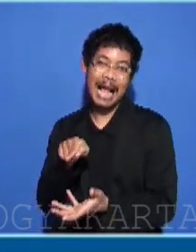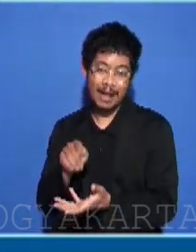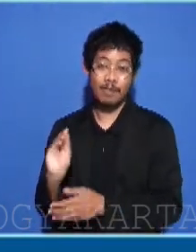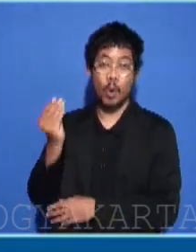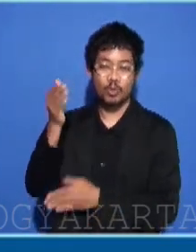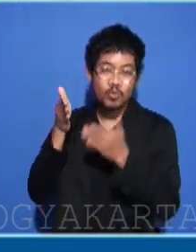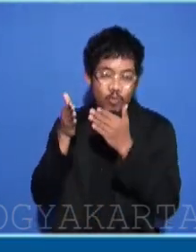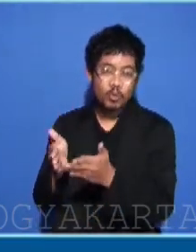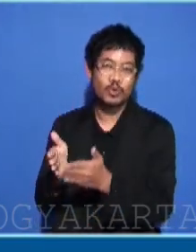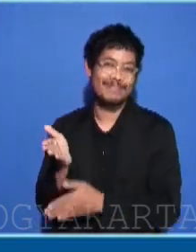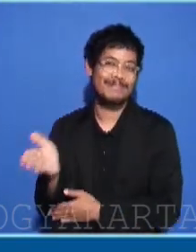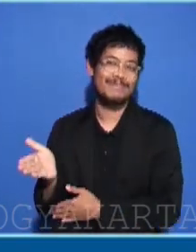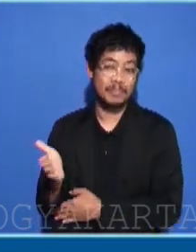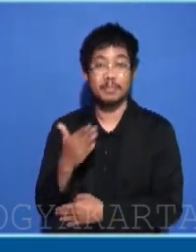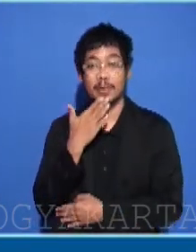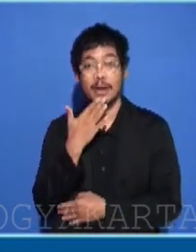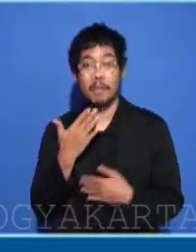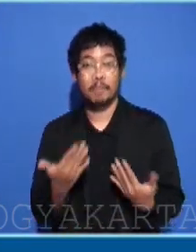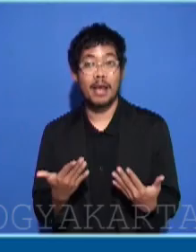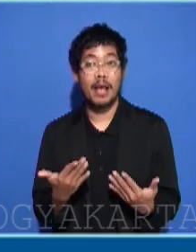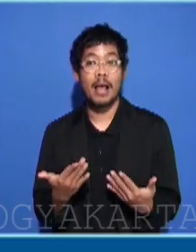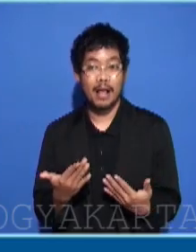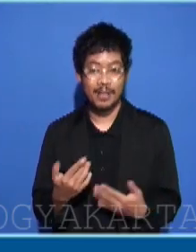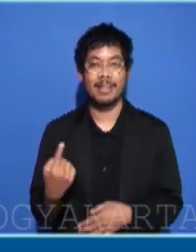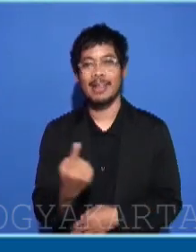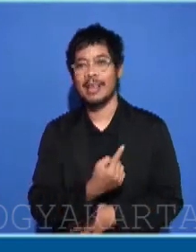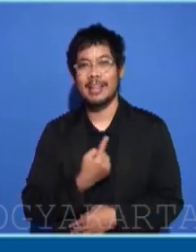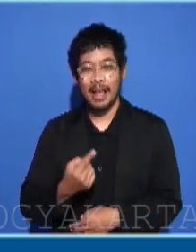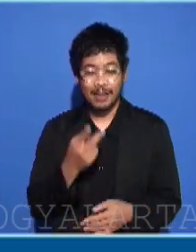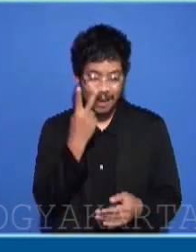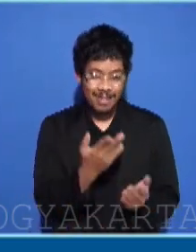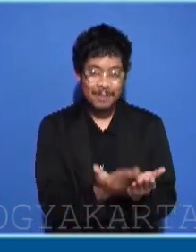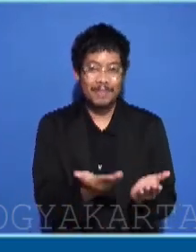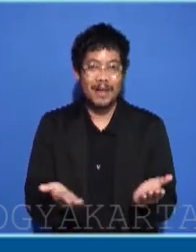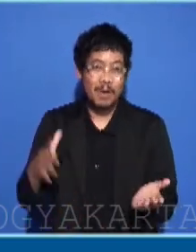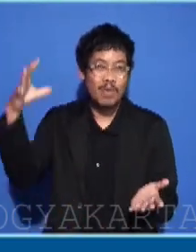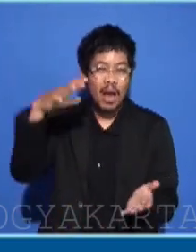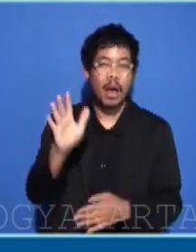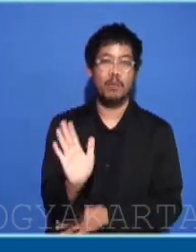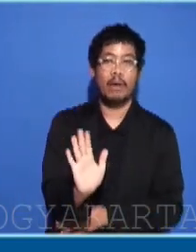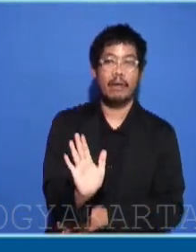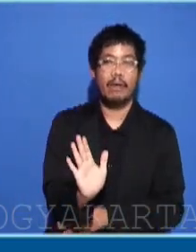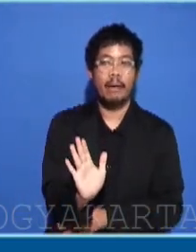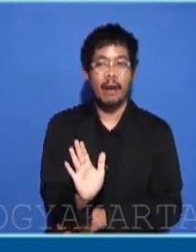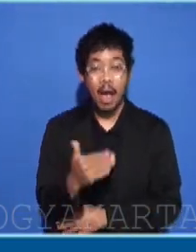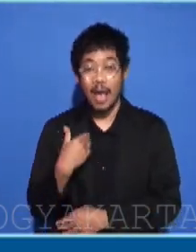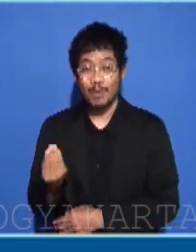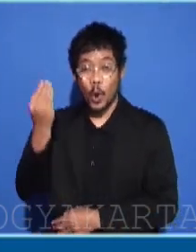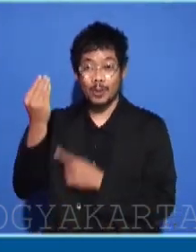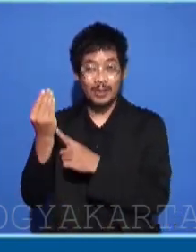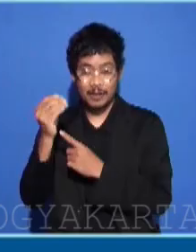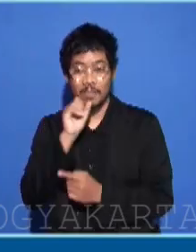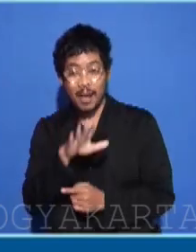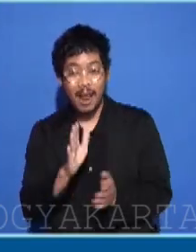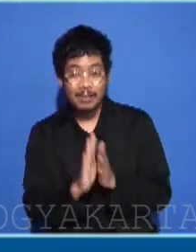Dadi juragan bako garing. Nah, kula lak namung petani tadi ngeten iki mangke kula imbu terus mangke